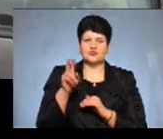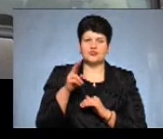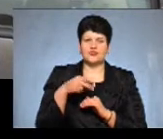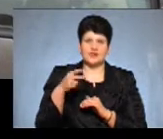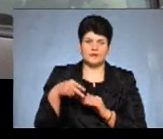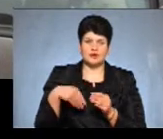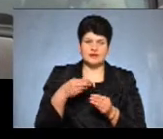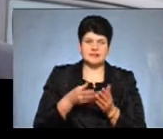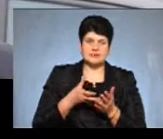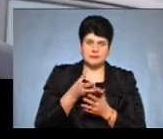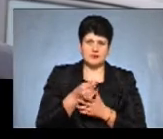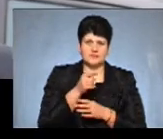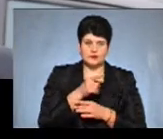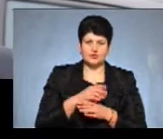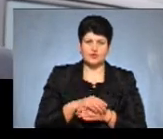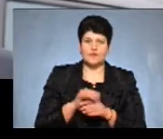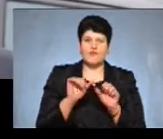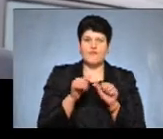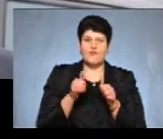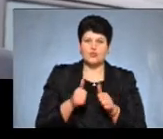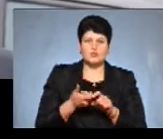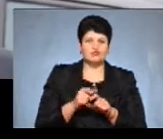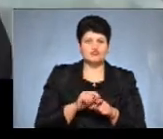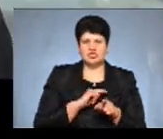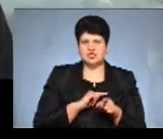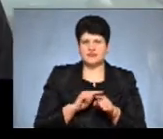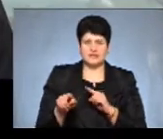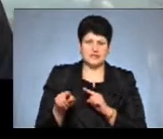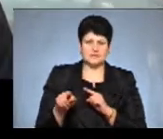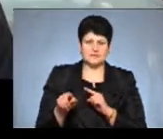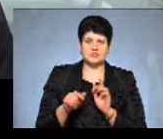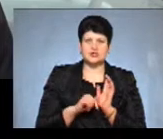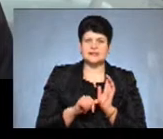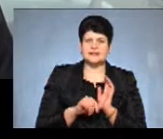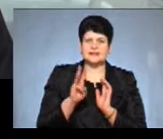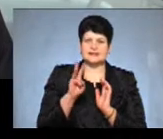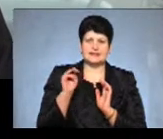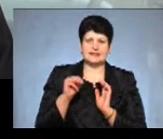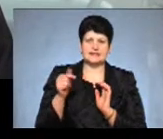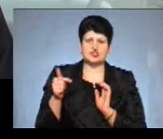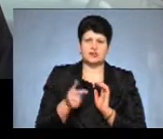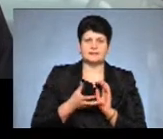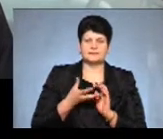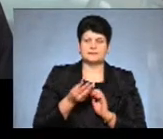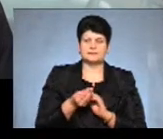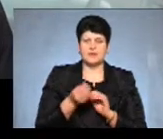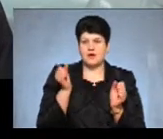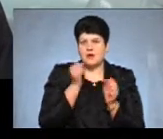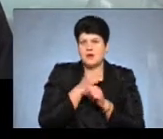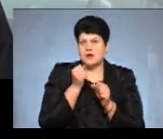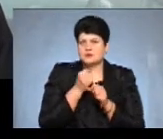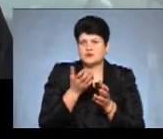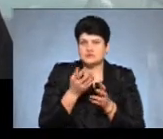там 950 євро дав. Оформлення дуже швидке, 63 тисячі гривень. Абсурд. Ну, звідки там